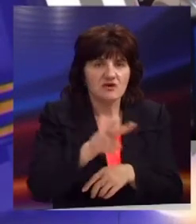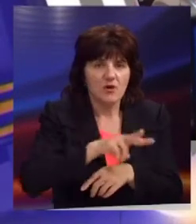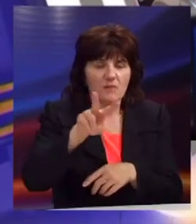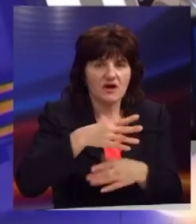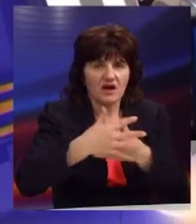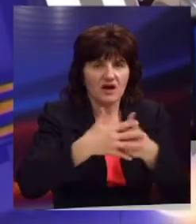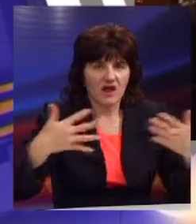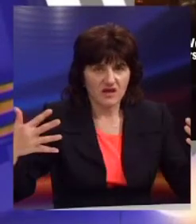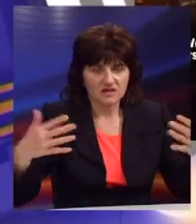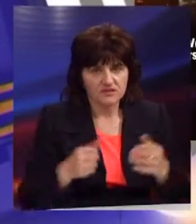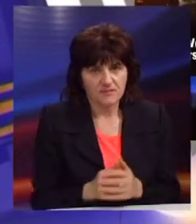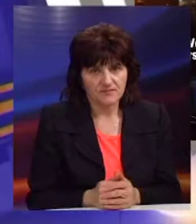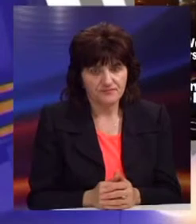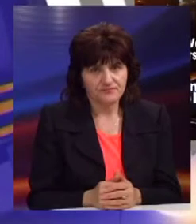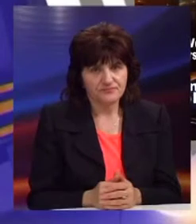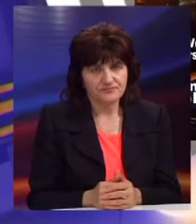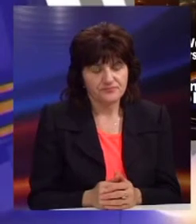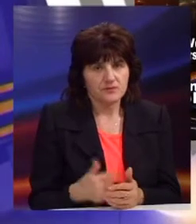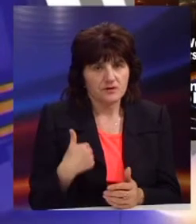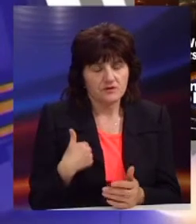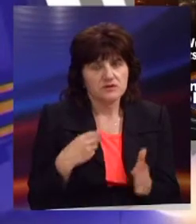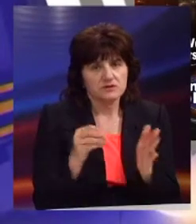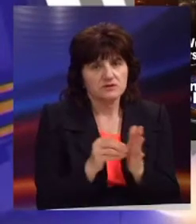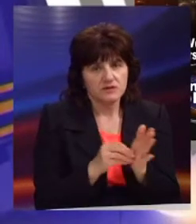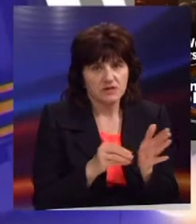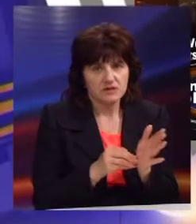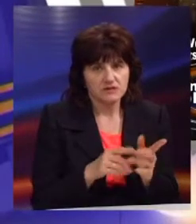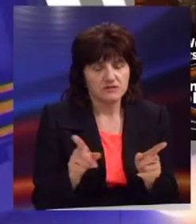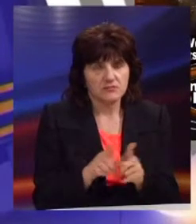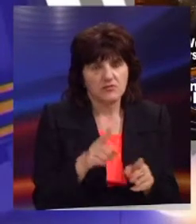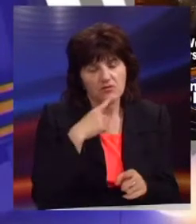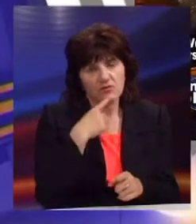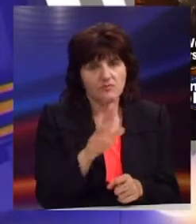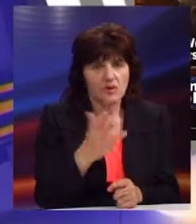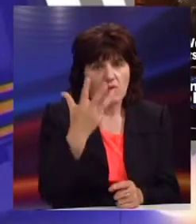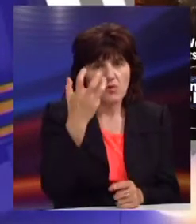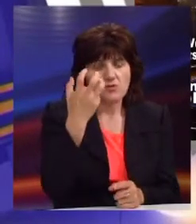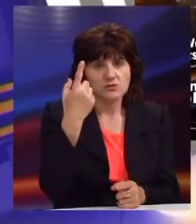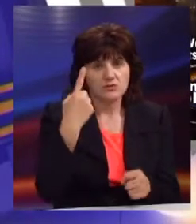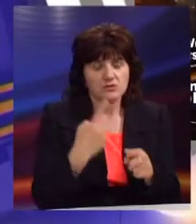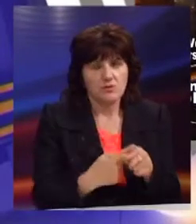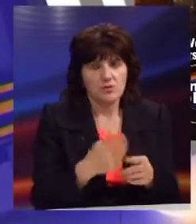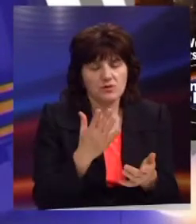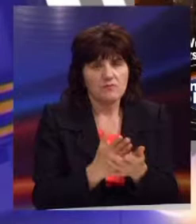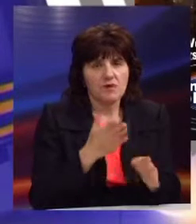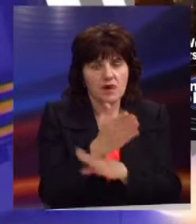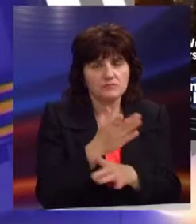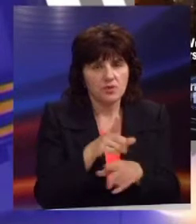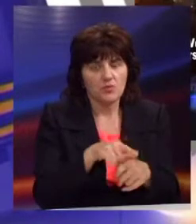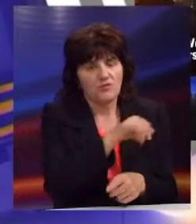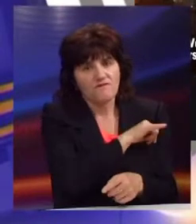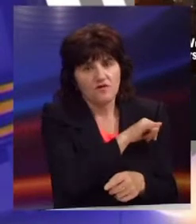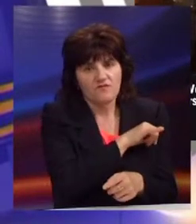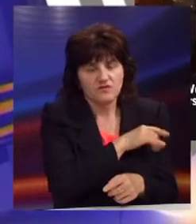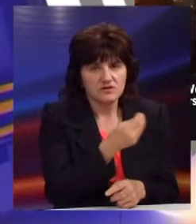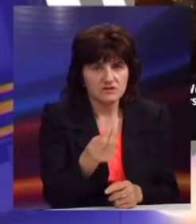granice. A mi statisztikai adatunk szerint mintegy 400 magyar bejegyzett vállalkozás van Vajdaságban és